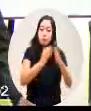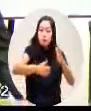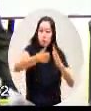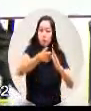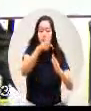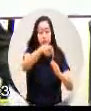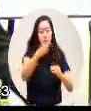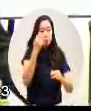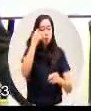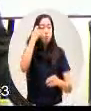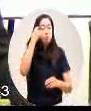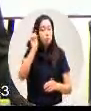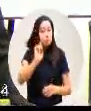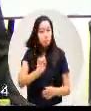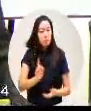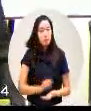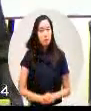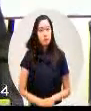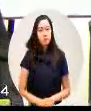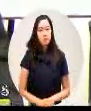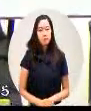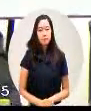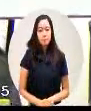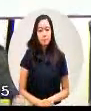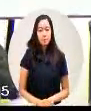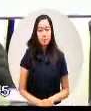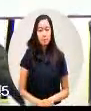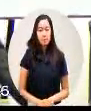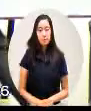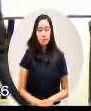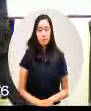你的看法，个人的看法哪啦？ 市长长。